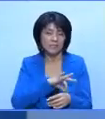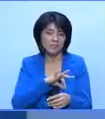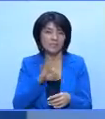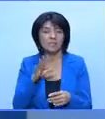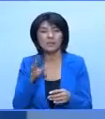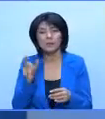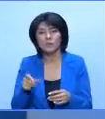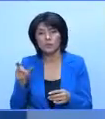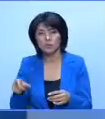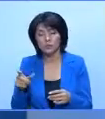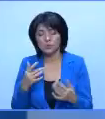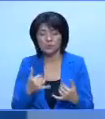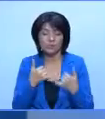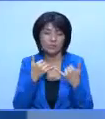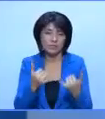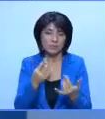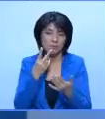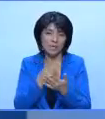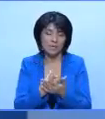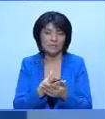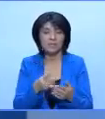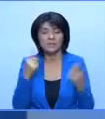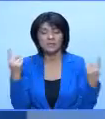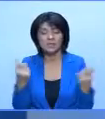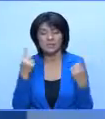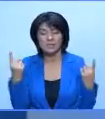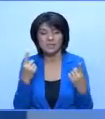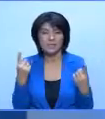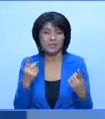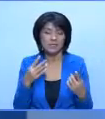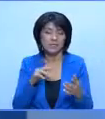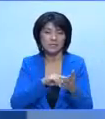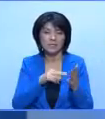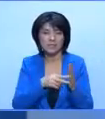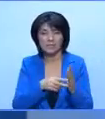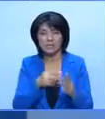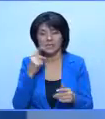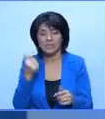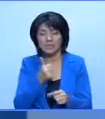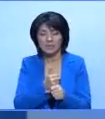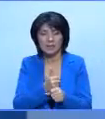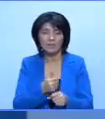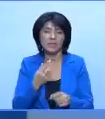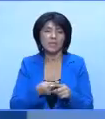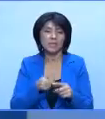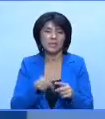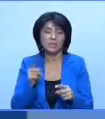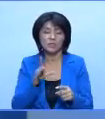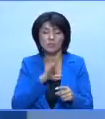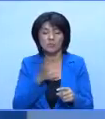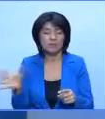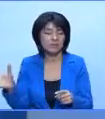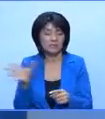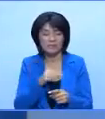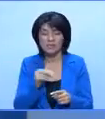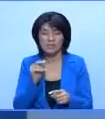ұмтылатын адамдарға құрмет көрсетілді. Салтанатты шараның басты мақсаты көзі нашар көретін адамдарға олардың жалғыз емес, керісінше